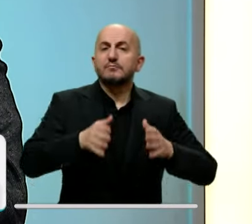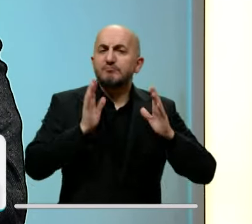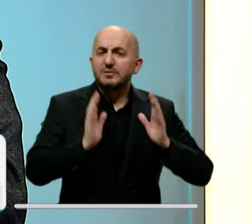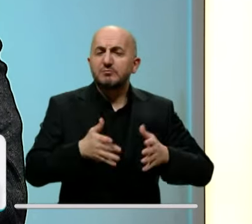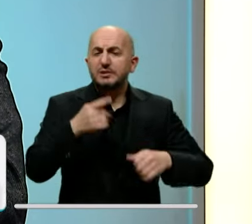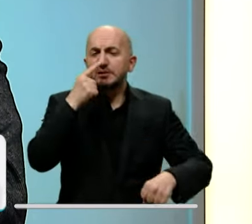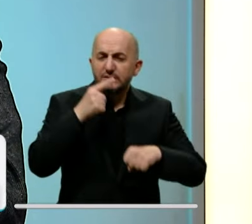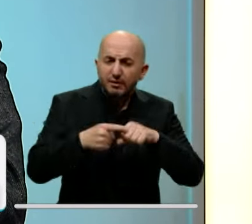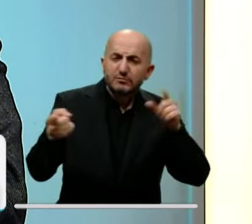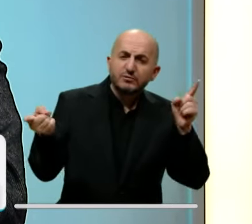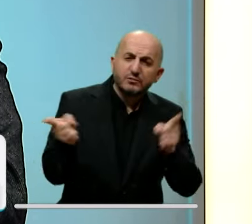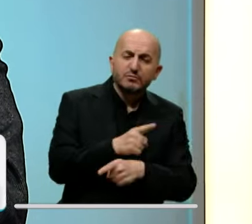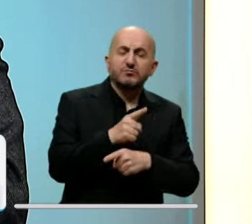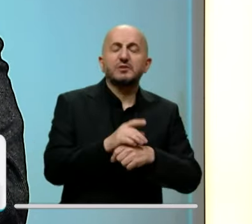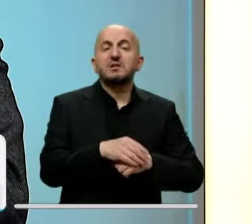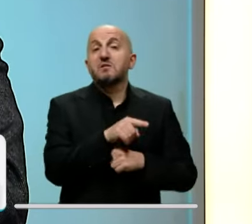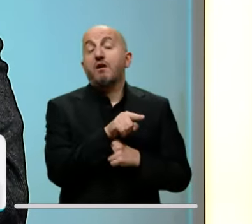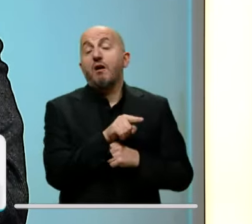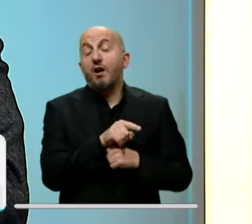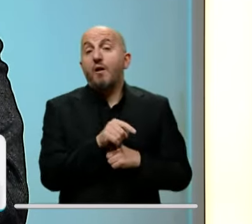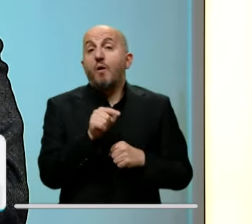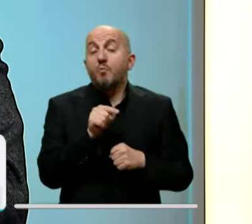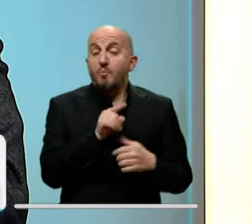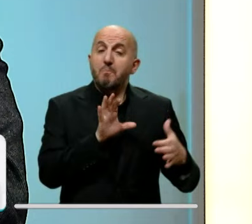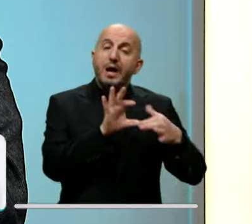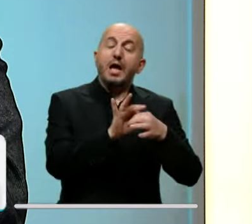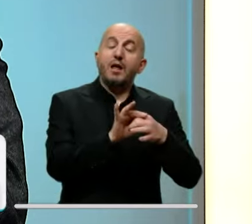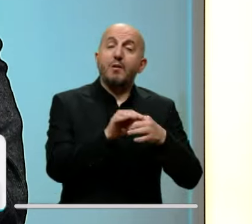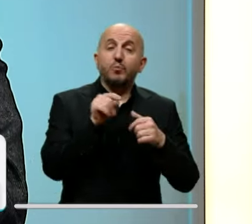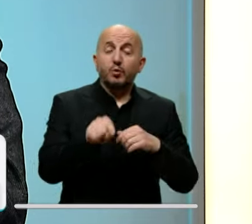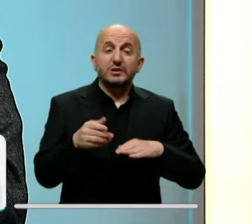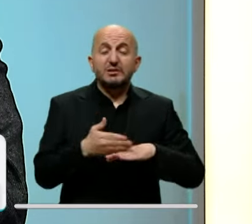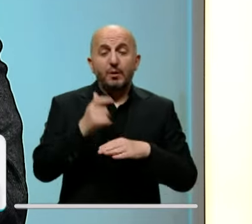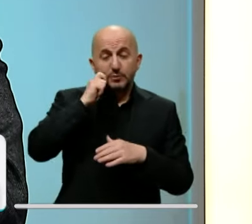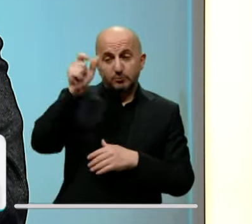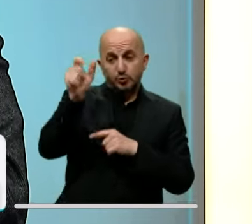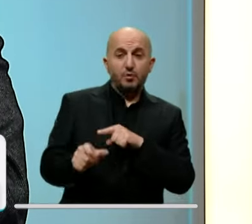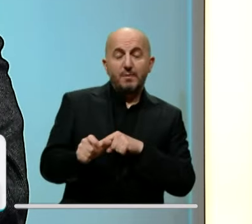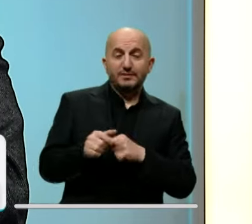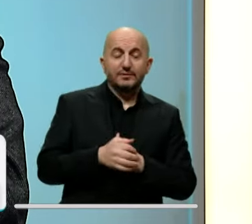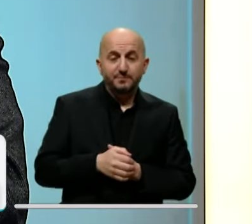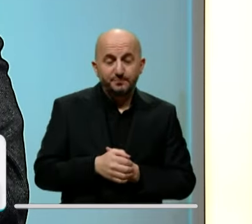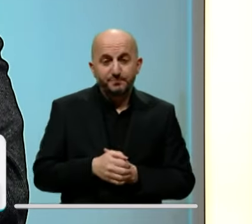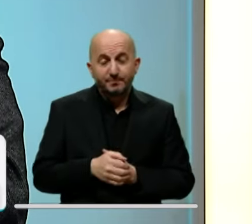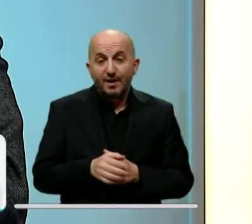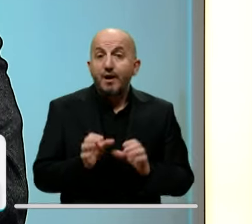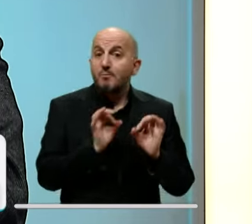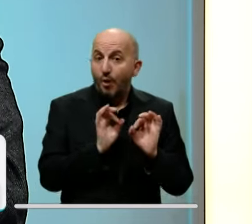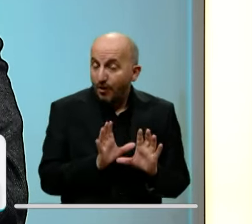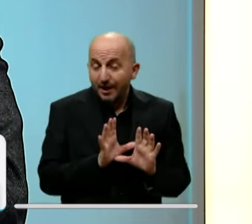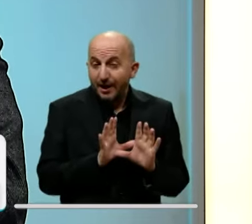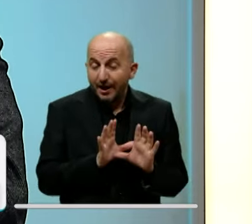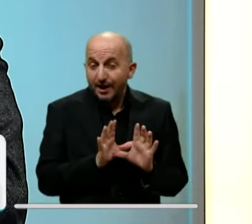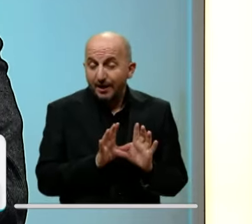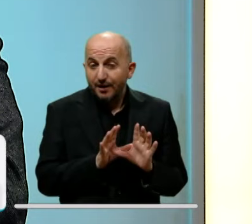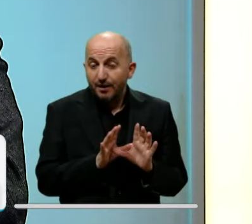inanış şekilleri tenasuh Eee buralara dayanır Bundan dolayı bir Müslümanın Eee bu şekilde